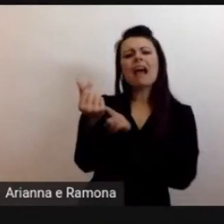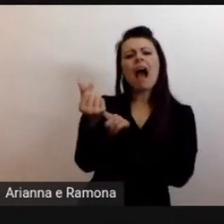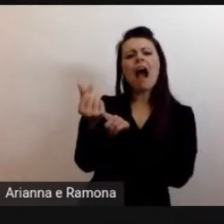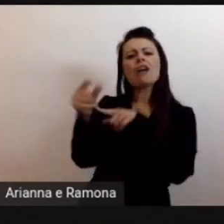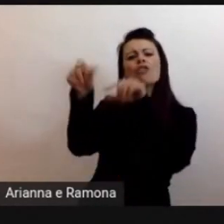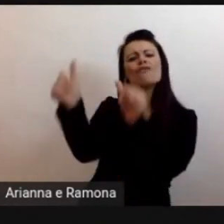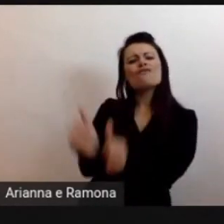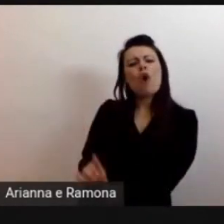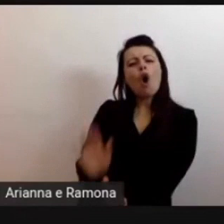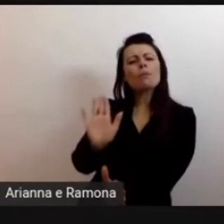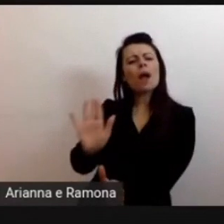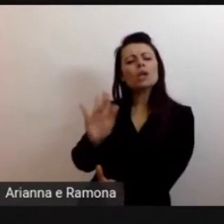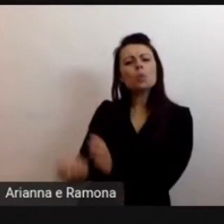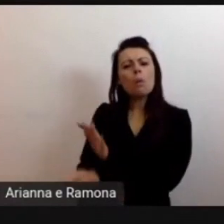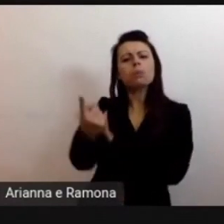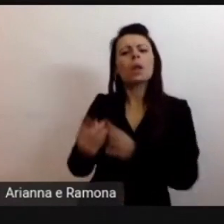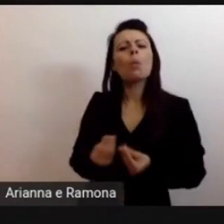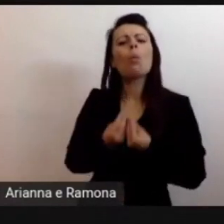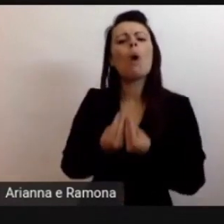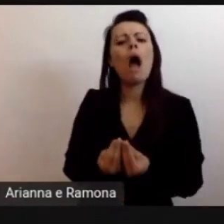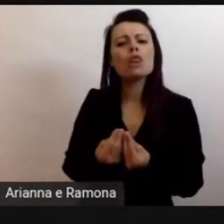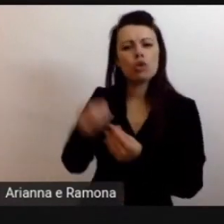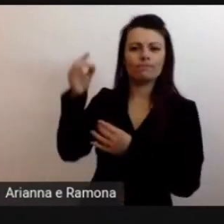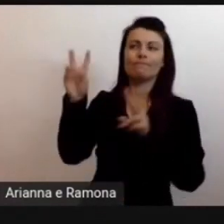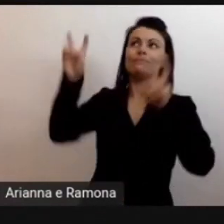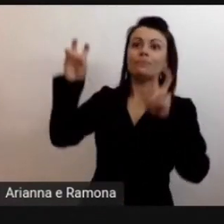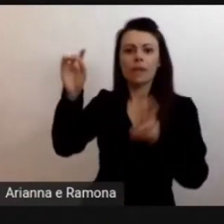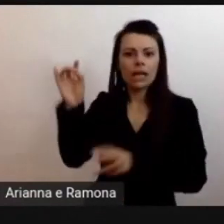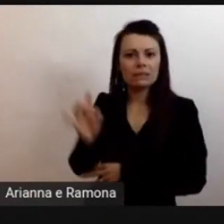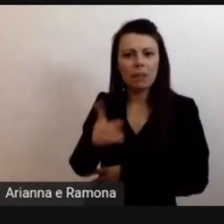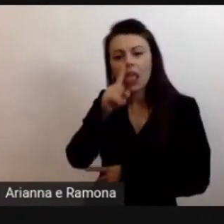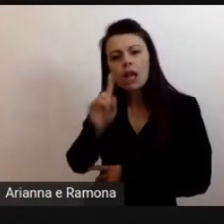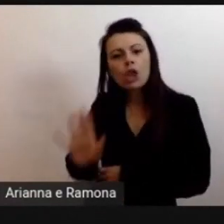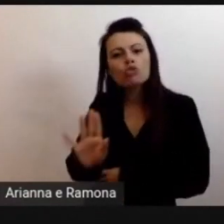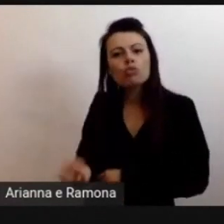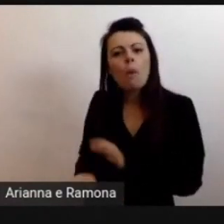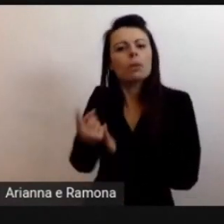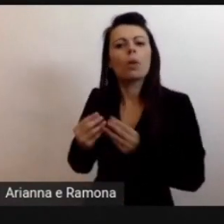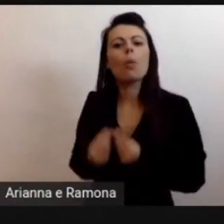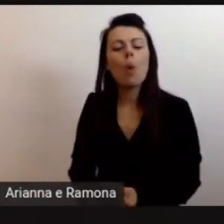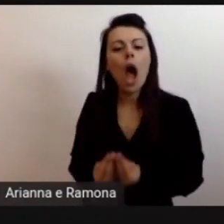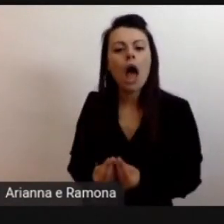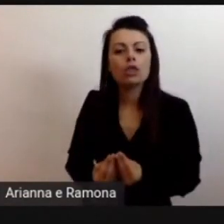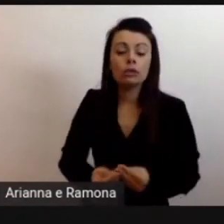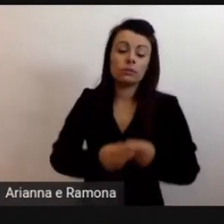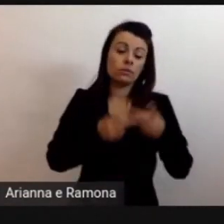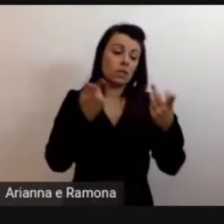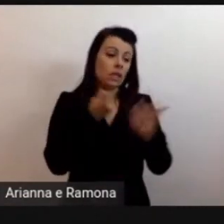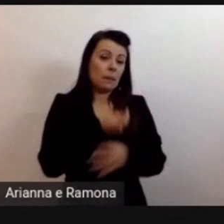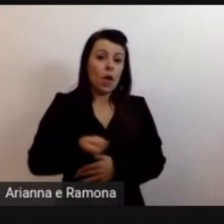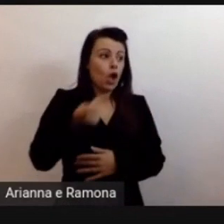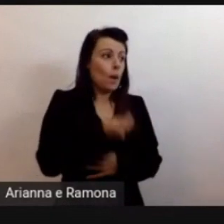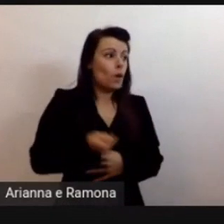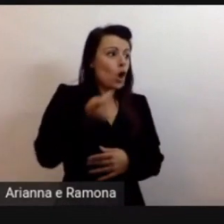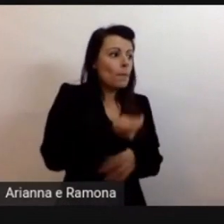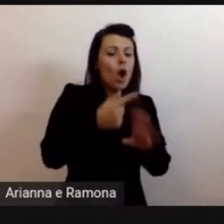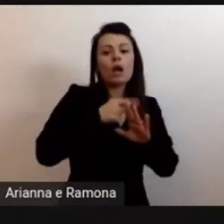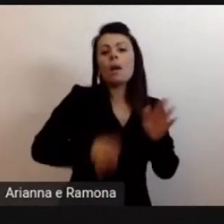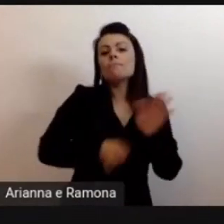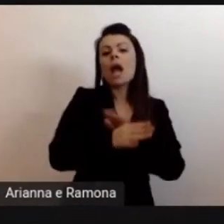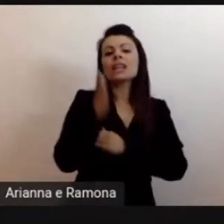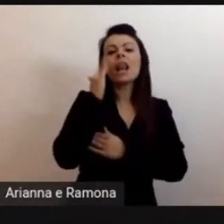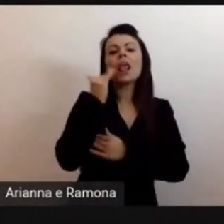spirito e nero si manifesta porta poco non riusciamo a fare invidia che nell'ambito della cultura greca